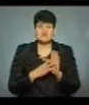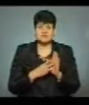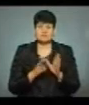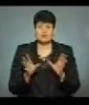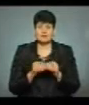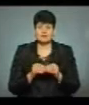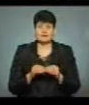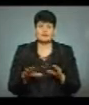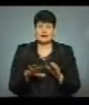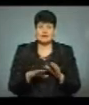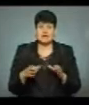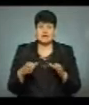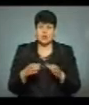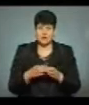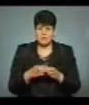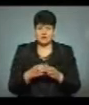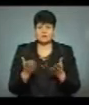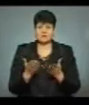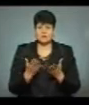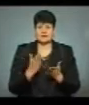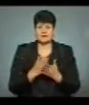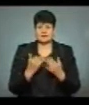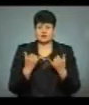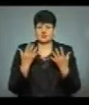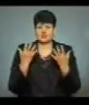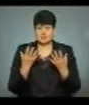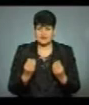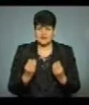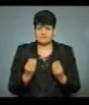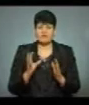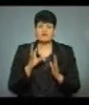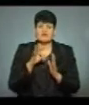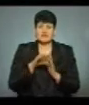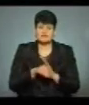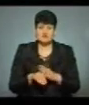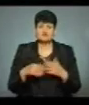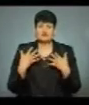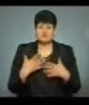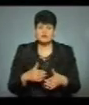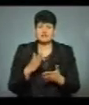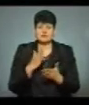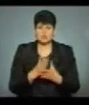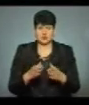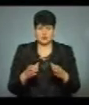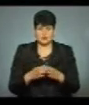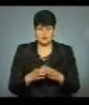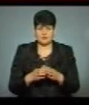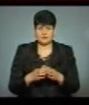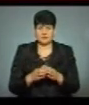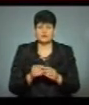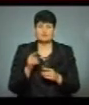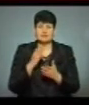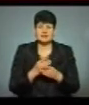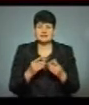об'єднаних територіальних громад, які є на сьогоднішній день, вливаються до вже існуючих громад. Таким чином відбулося